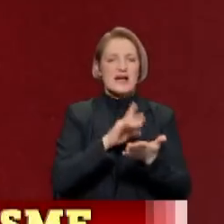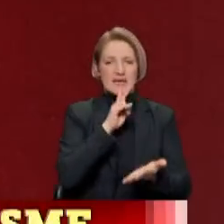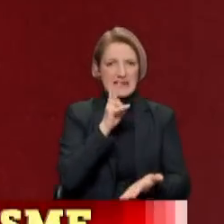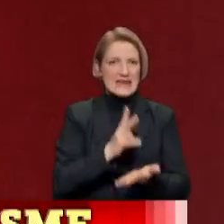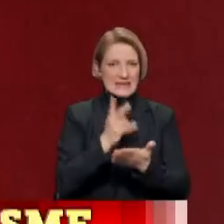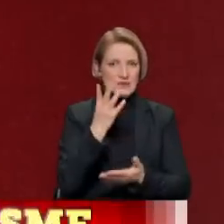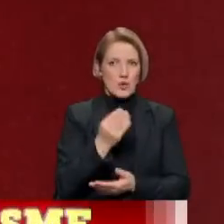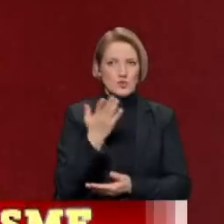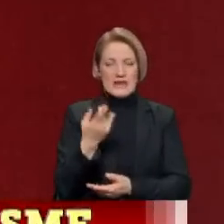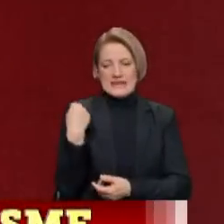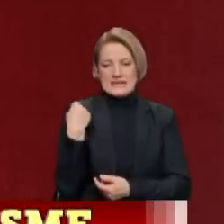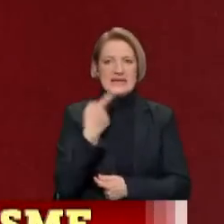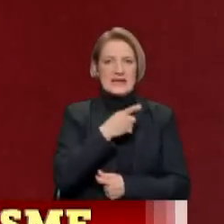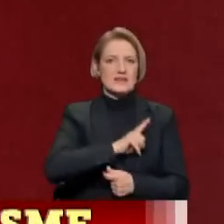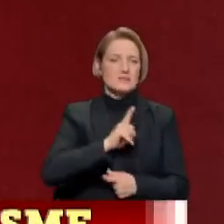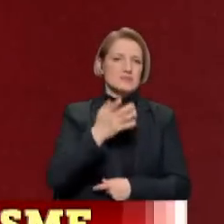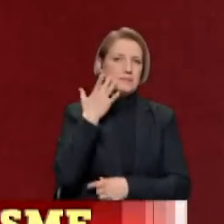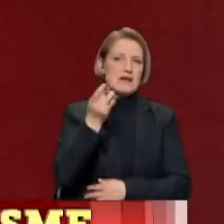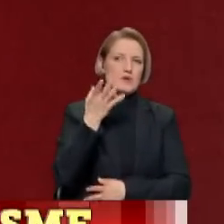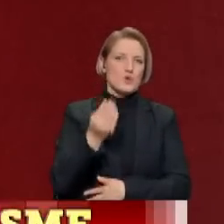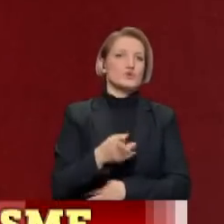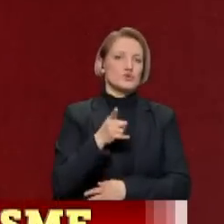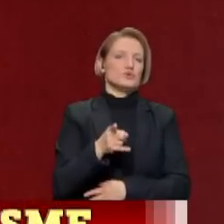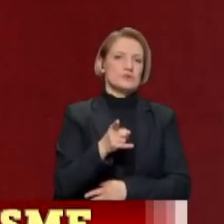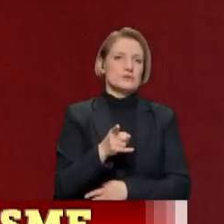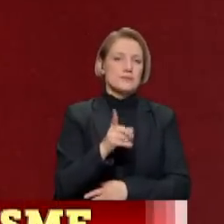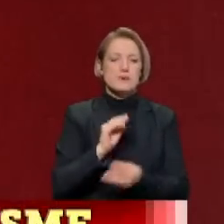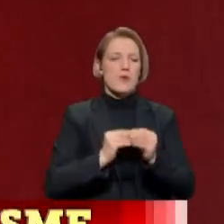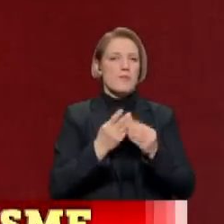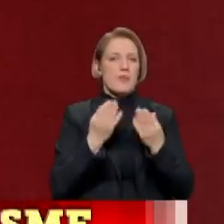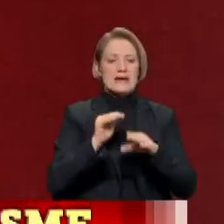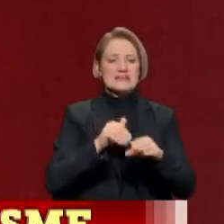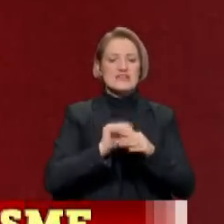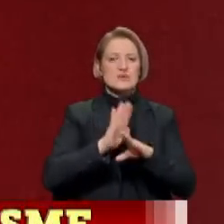kesinleşirse yeni adayımızı belirleriz. Orada bir sorun olmaz.